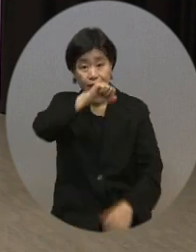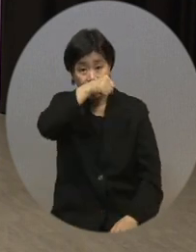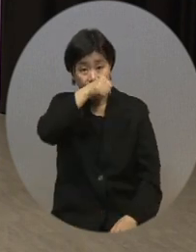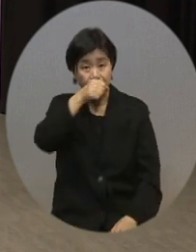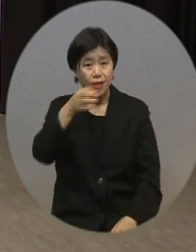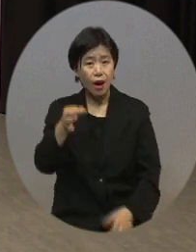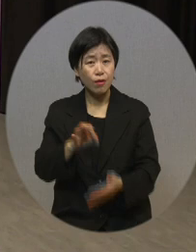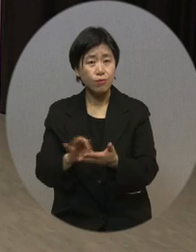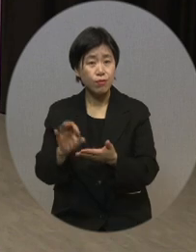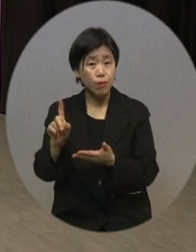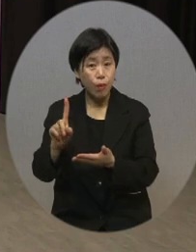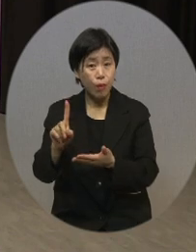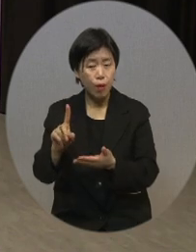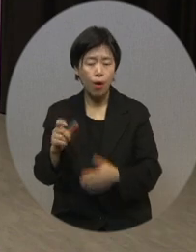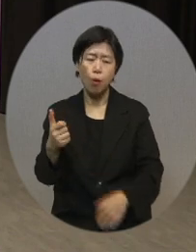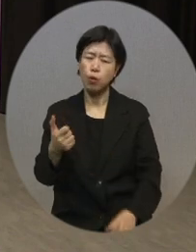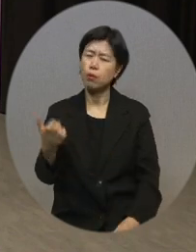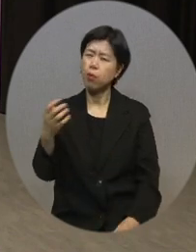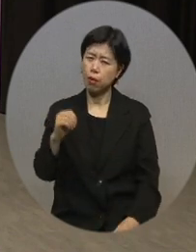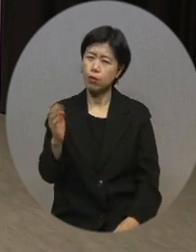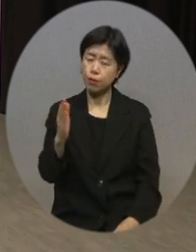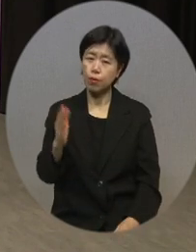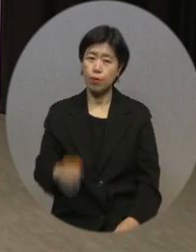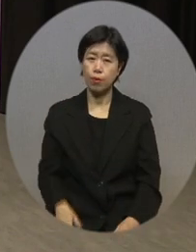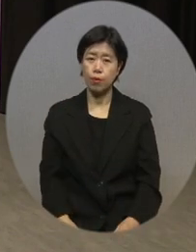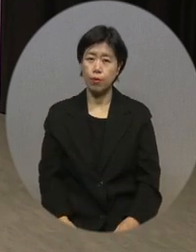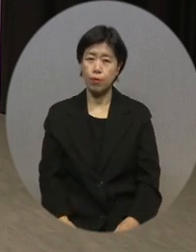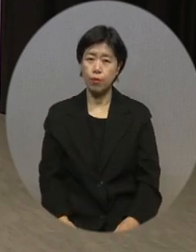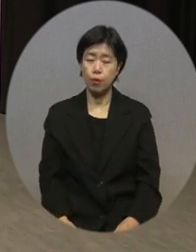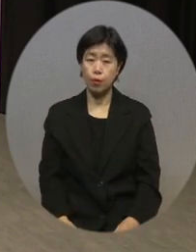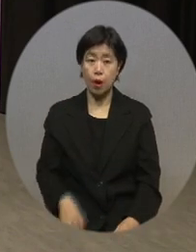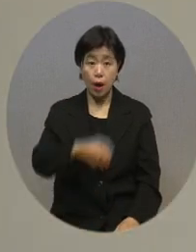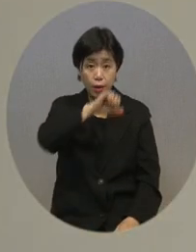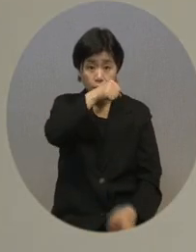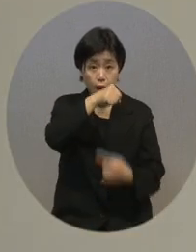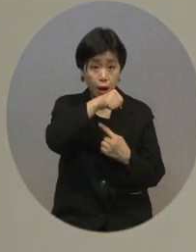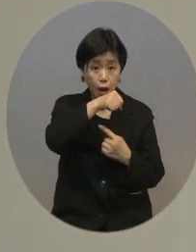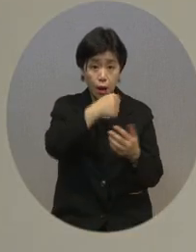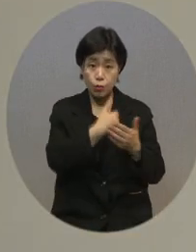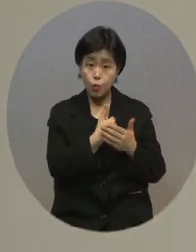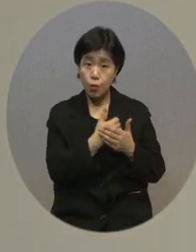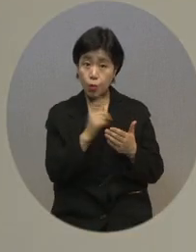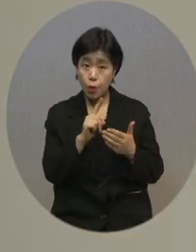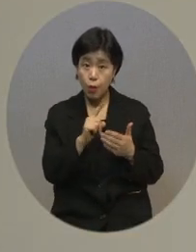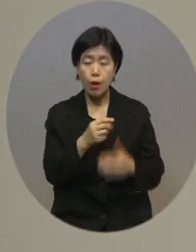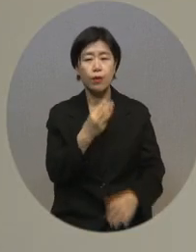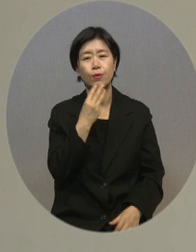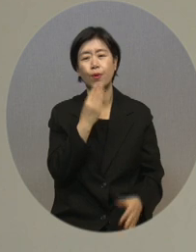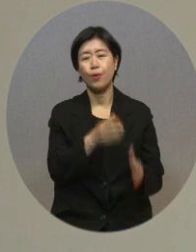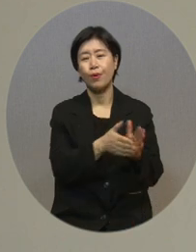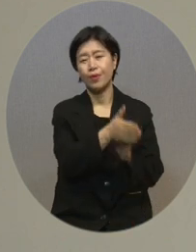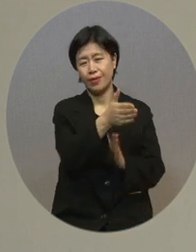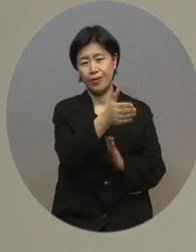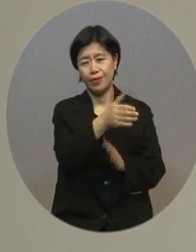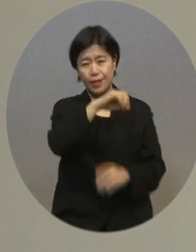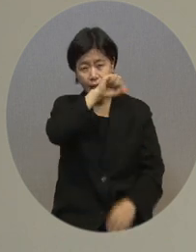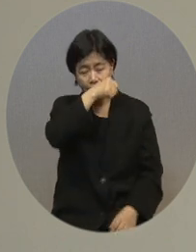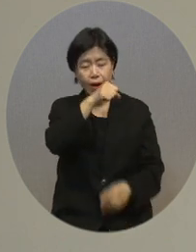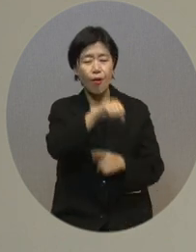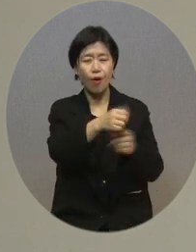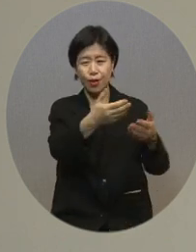들었습니다. 그 예산은 어디? 서울시에서 시에서? 예, 서울시에서 쾌히 예, 또 예산을